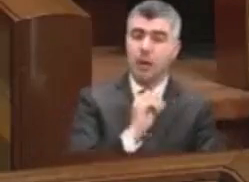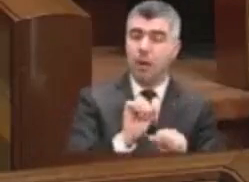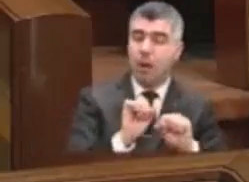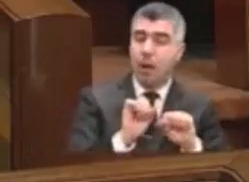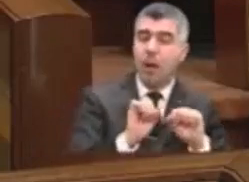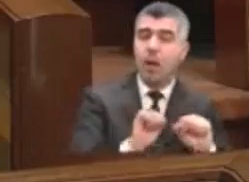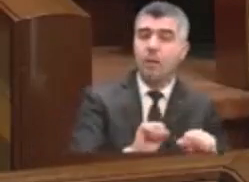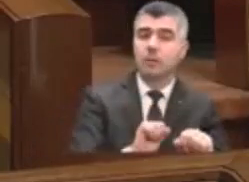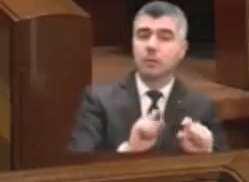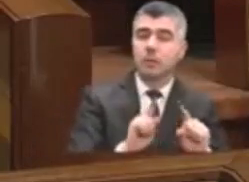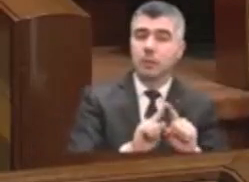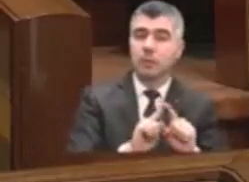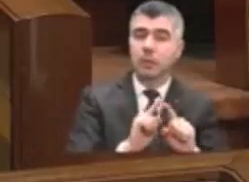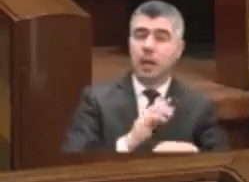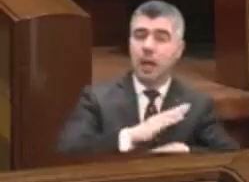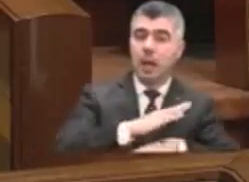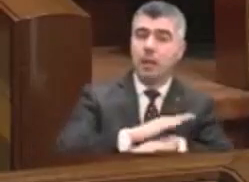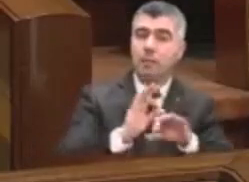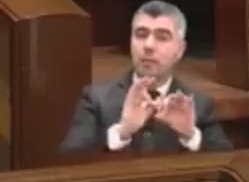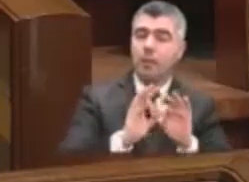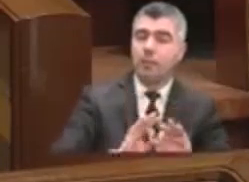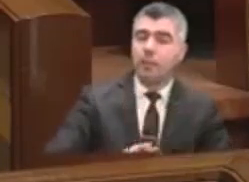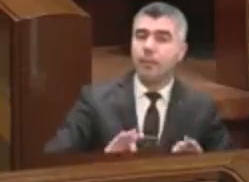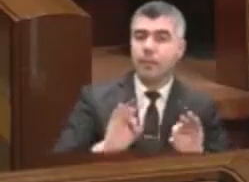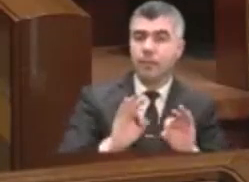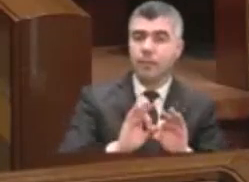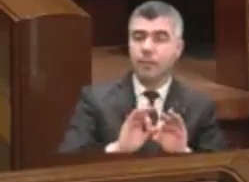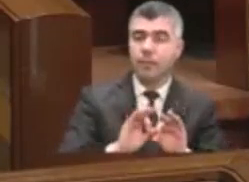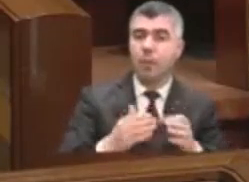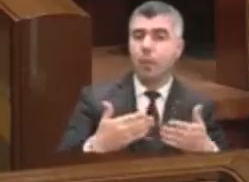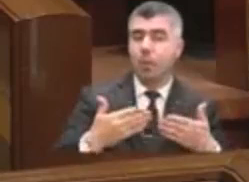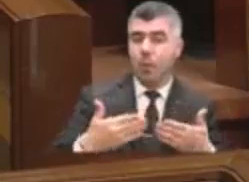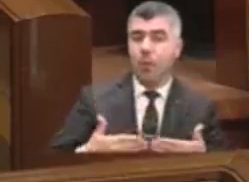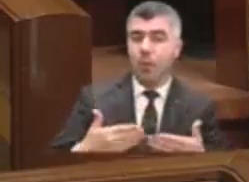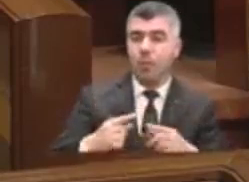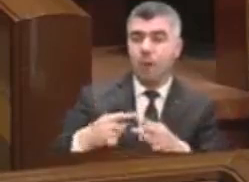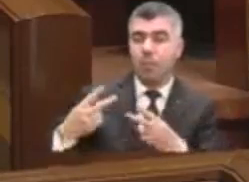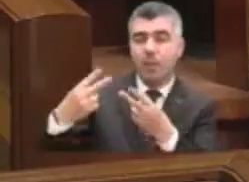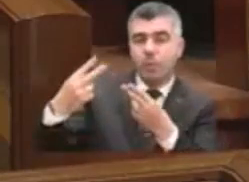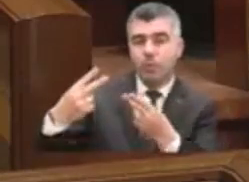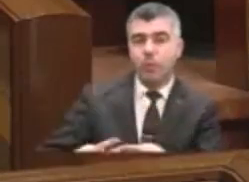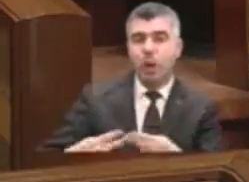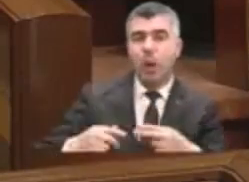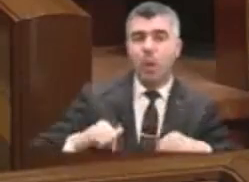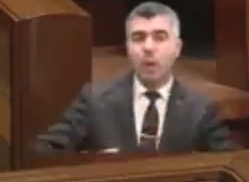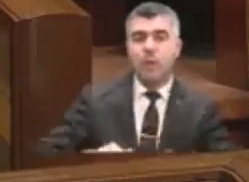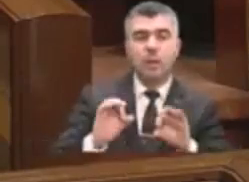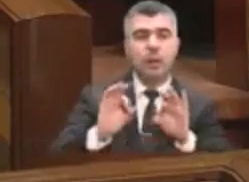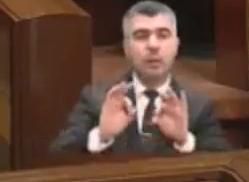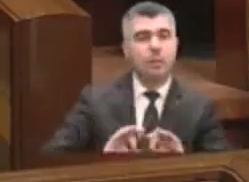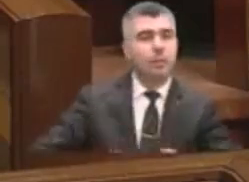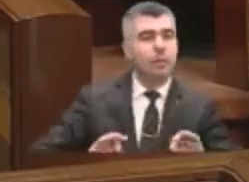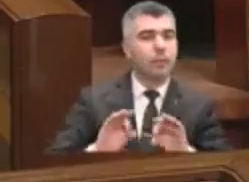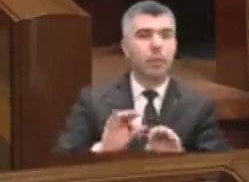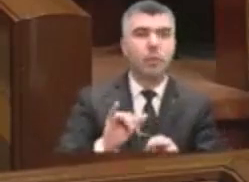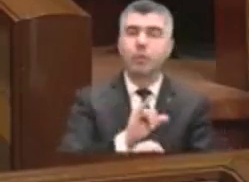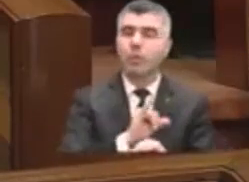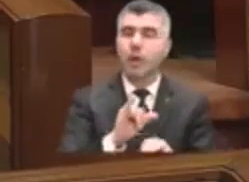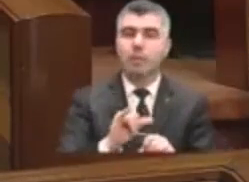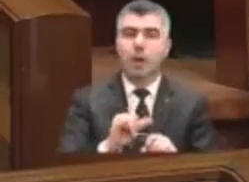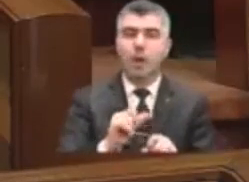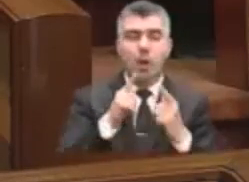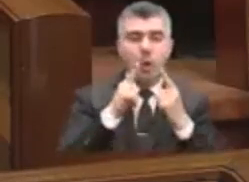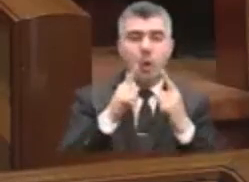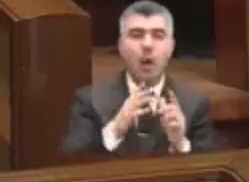علاقه بالحام المؤسسه ما كنتم انتم اليوم باش تكونوا وزراء هنا، وما كنا احنا باش نكونوا تنتكلموا هنا اليوم باللغه